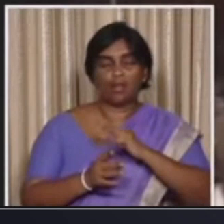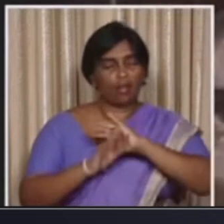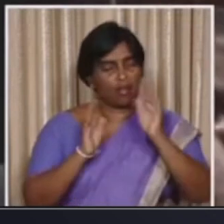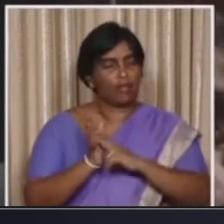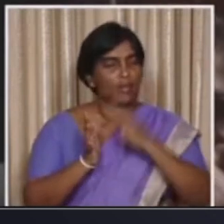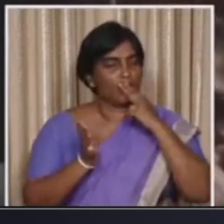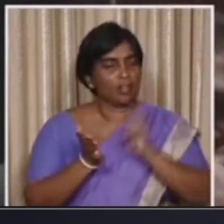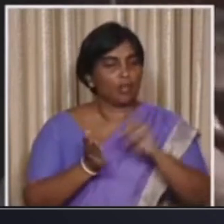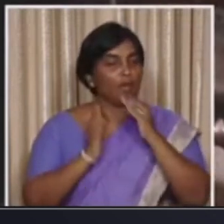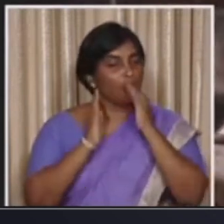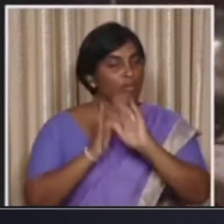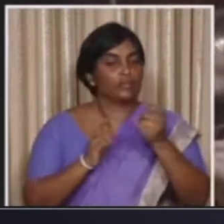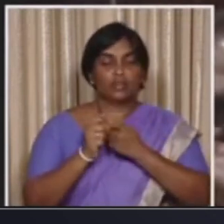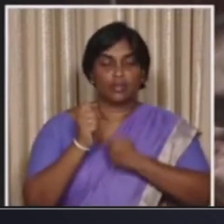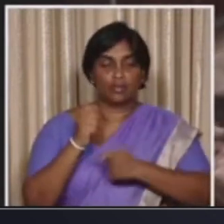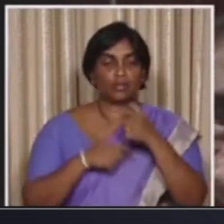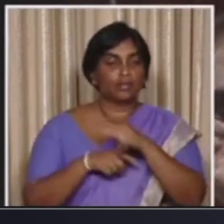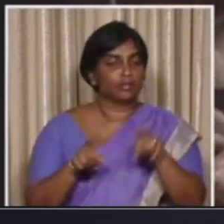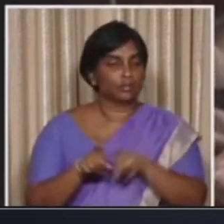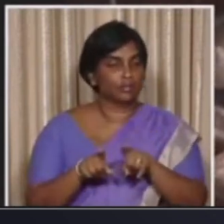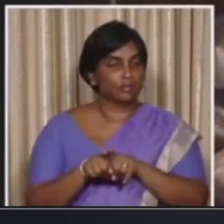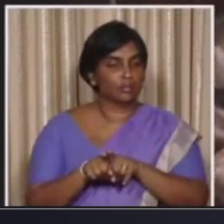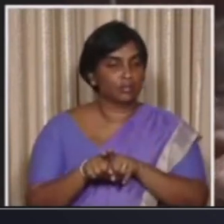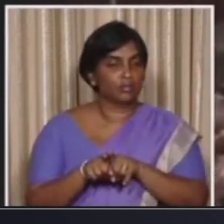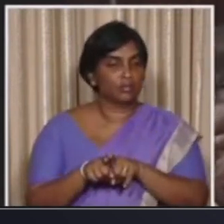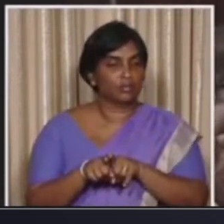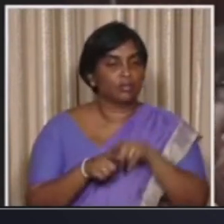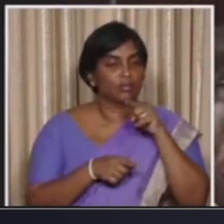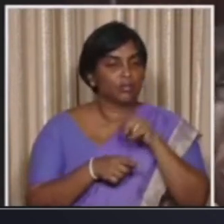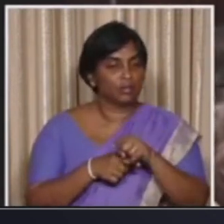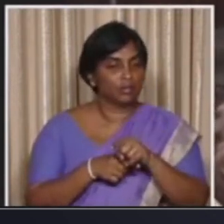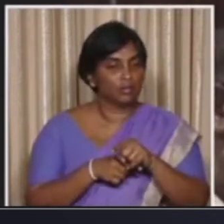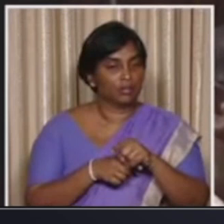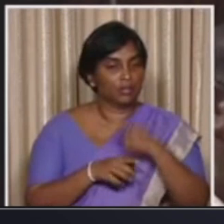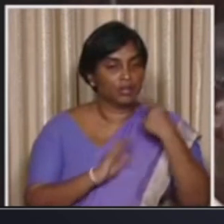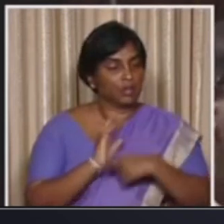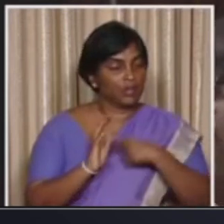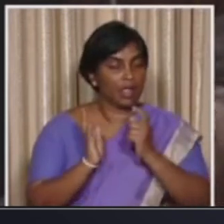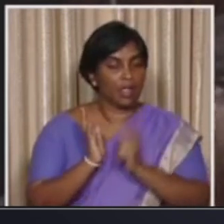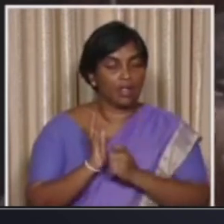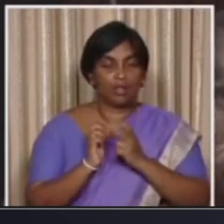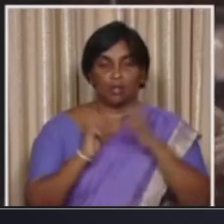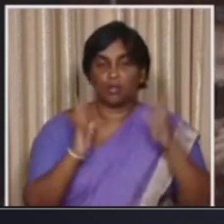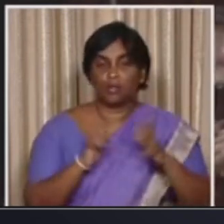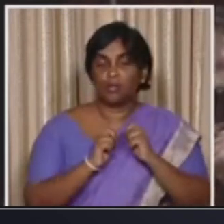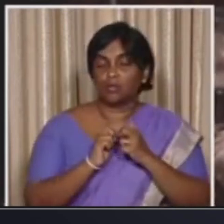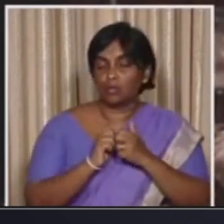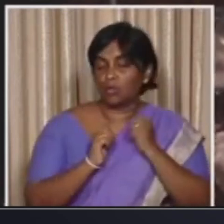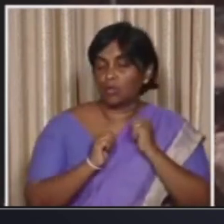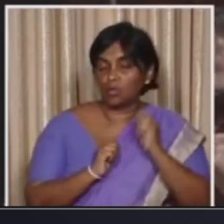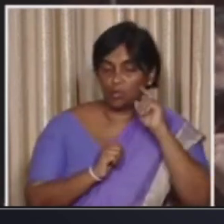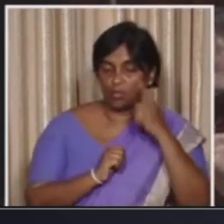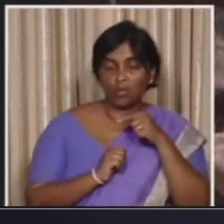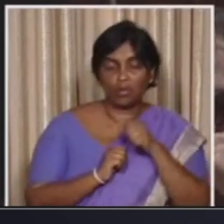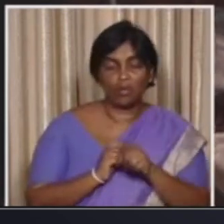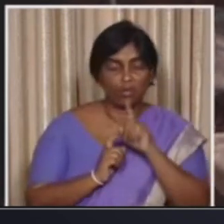තැපල් කන්දරත් විකුණනවා ඒ නිසා ගරු සභාපතිතුමනි මේ අය රටේ ණය බර්ධතාවය හරියට දන්නේ නැතුව මෙතන